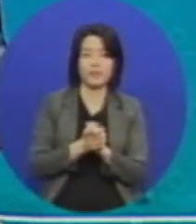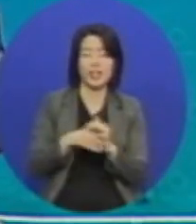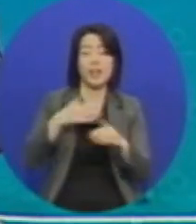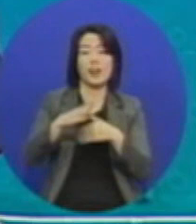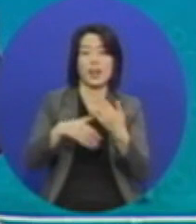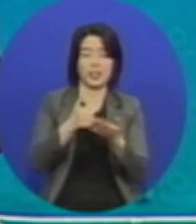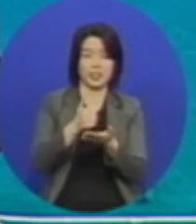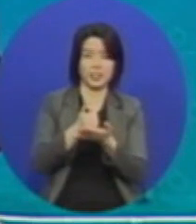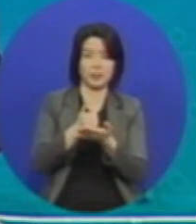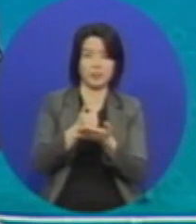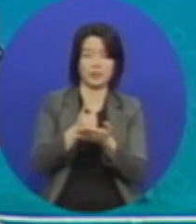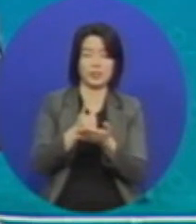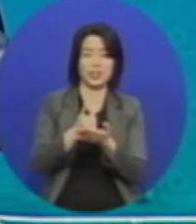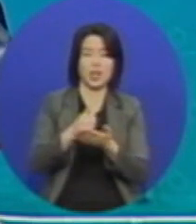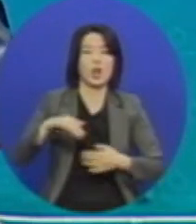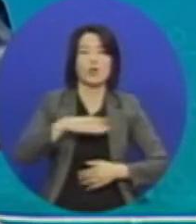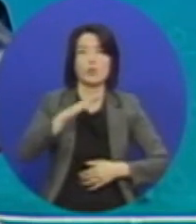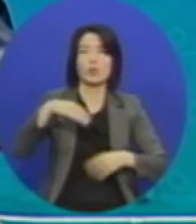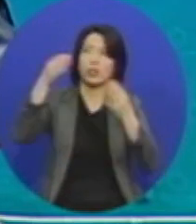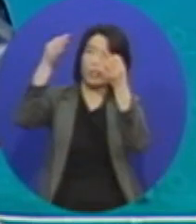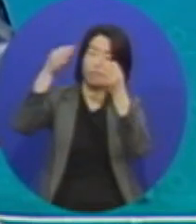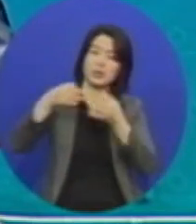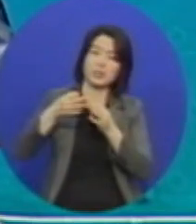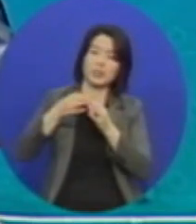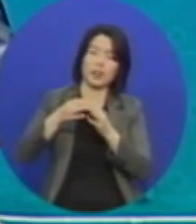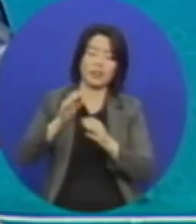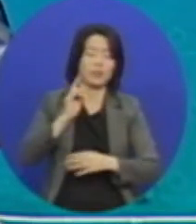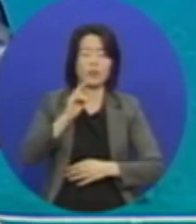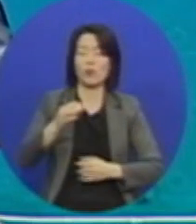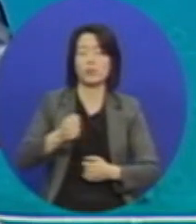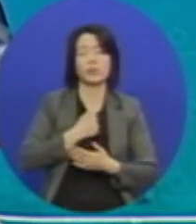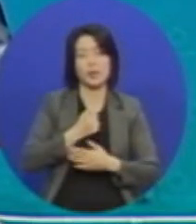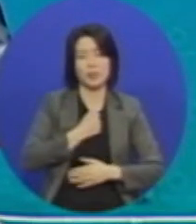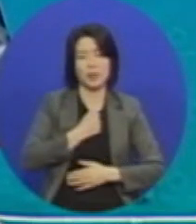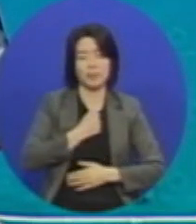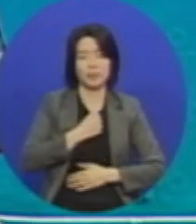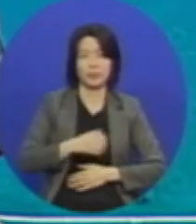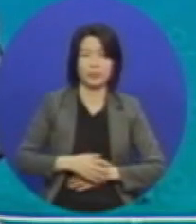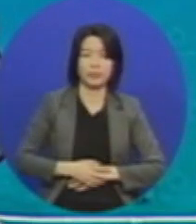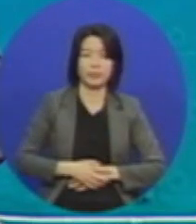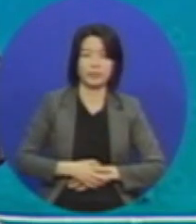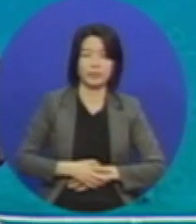하나님께서 우리를 보스도 너무너무 답답하신 겁니다